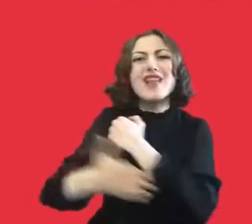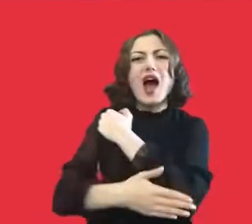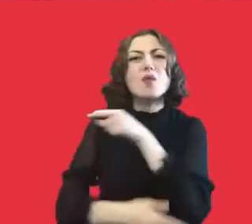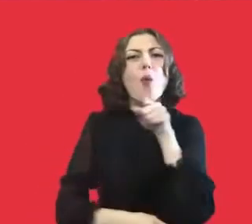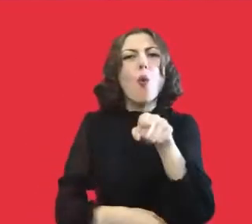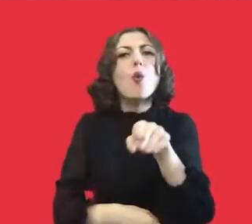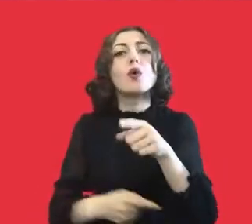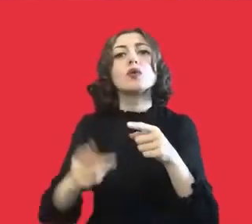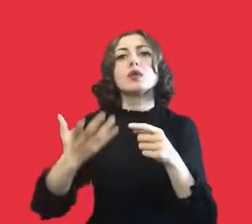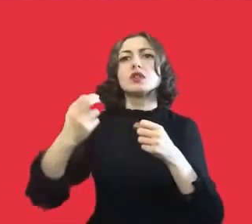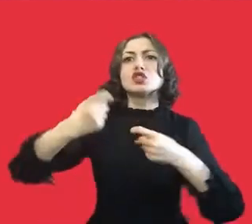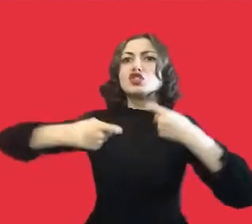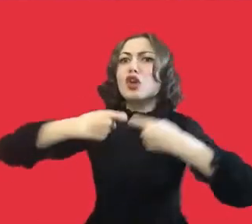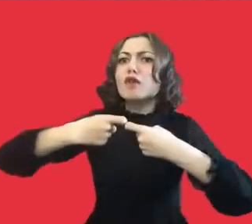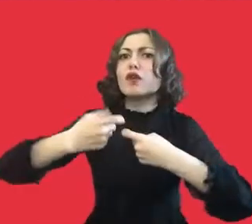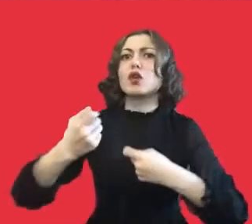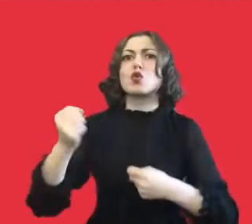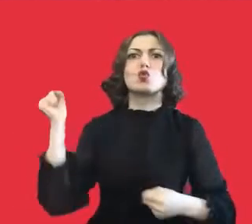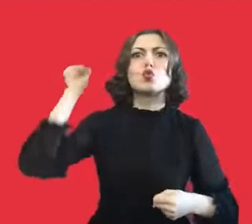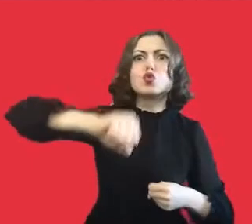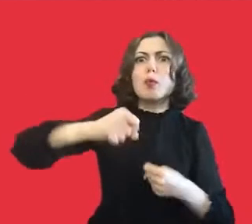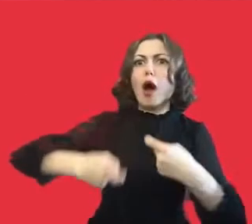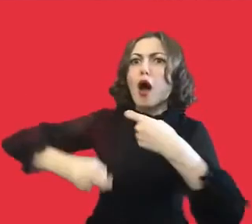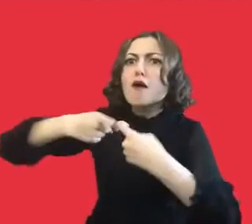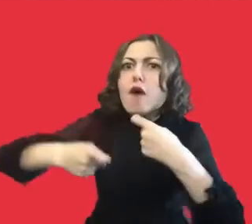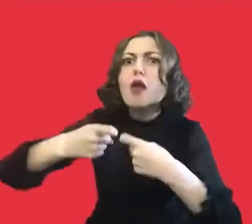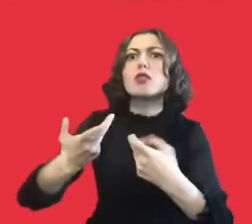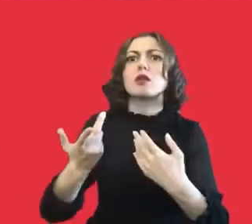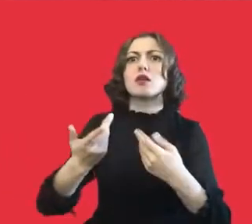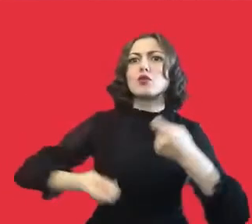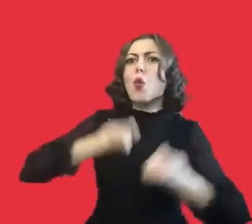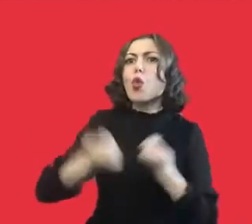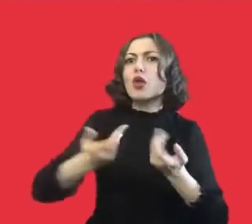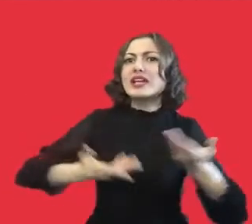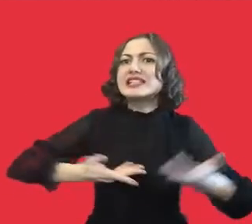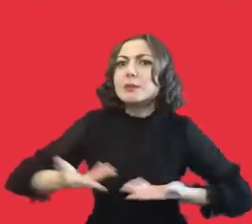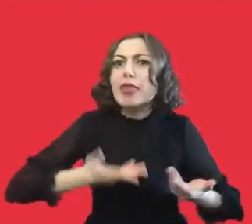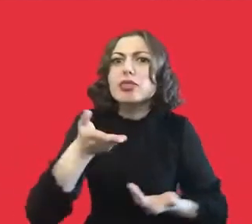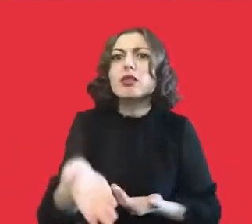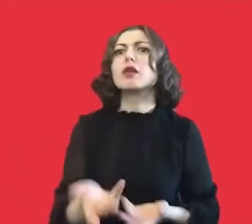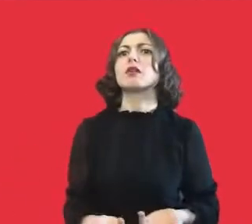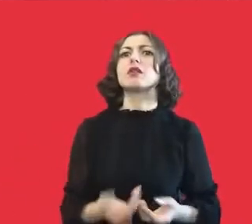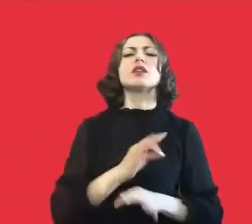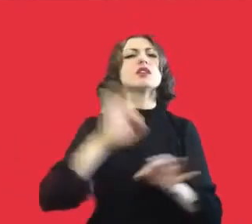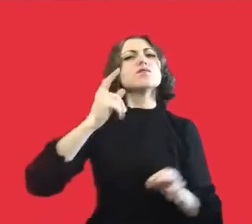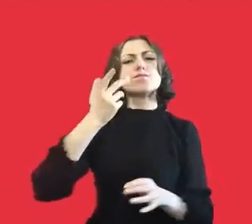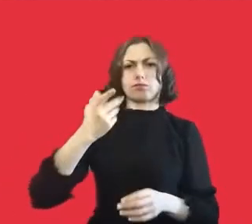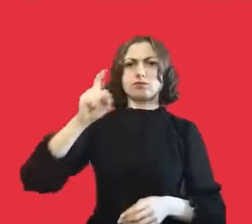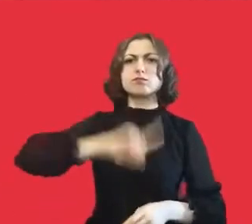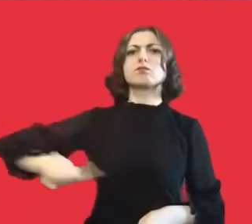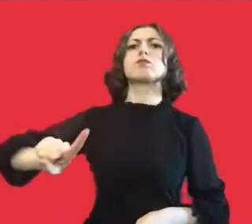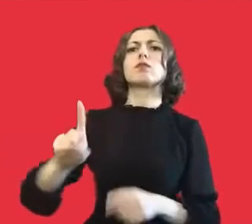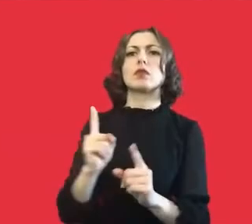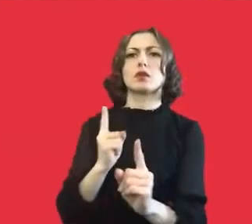karşı taraftaki düşman askerlerine yapılan gönüllü hizmetler. Yani insanlığın sınır tanımayan ve bir